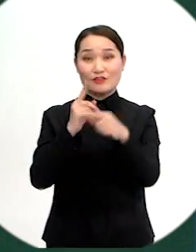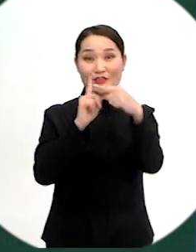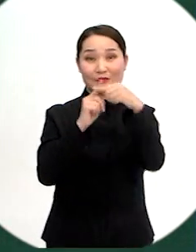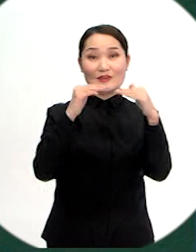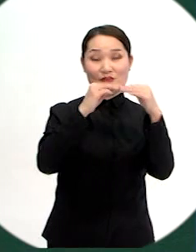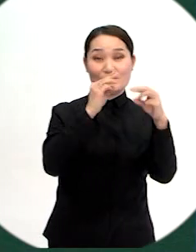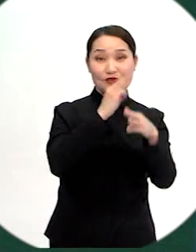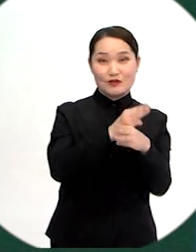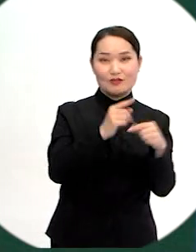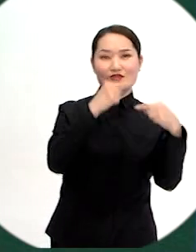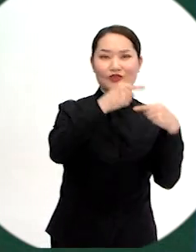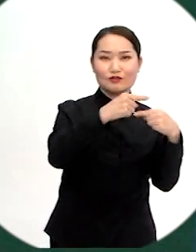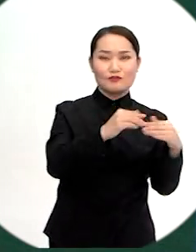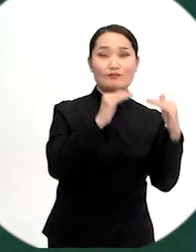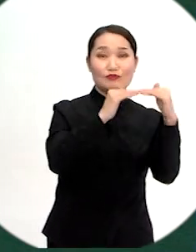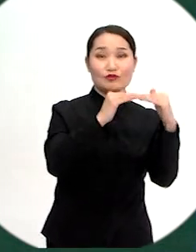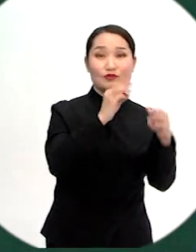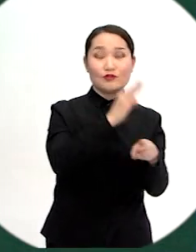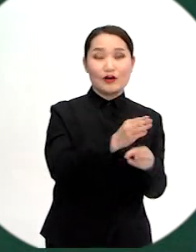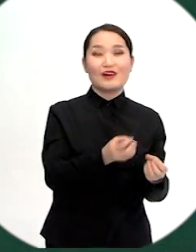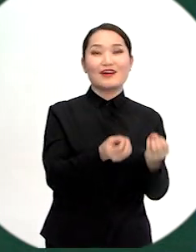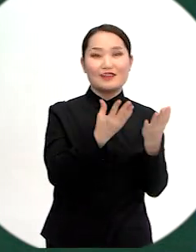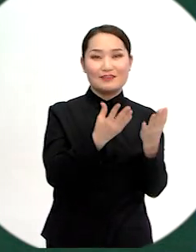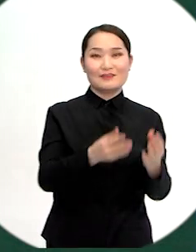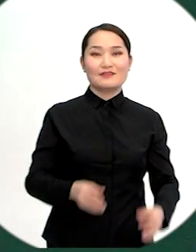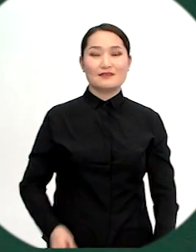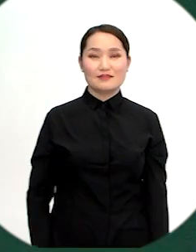нэмэхэд тэгш тоо гардаг юм байна.